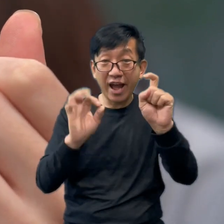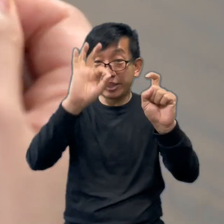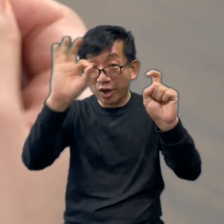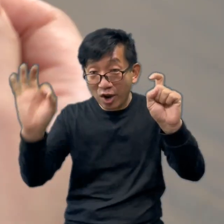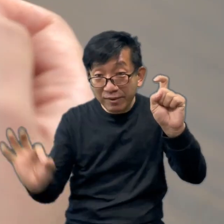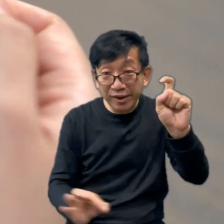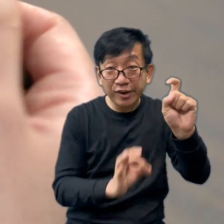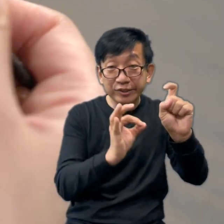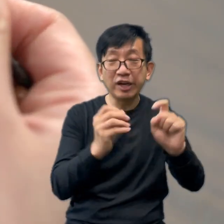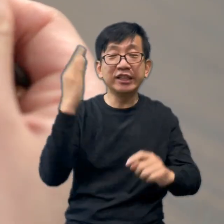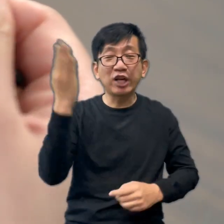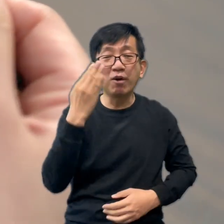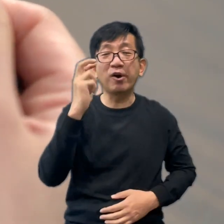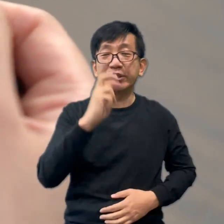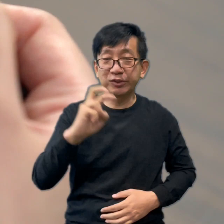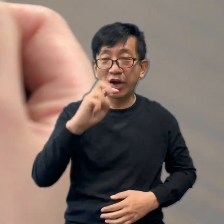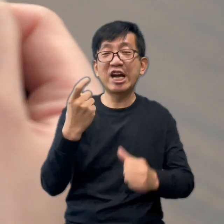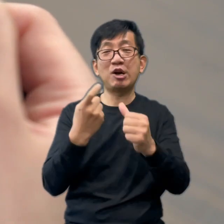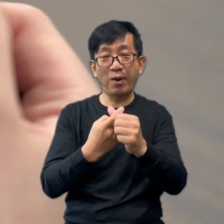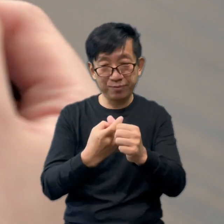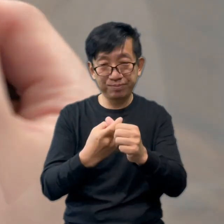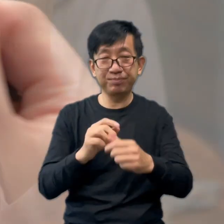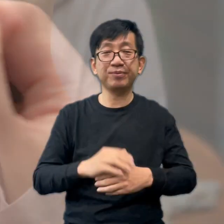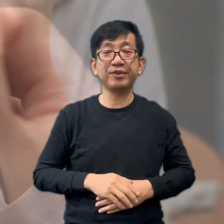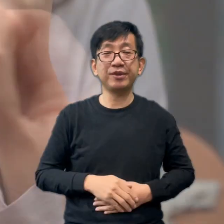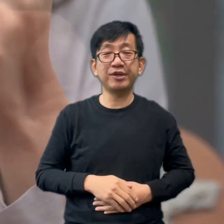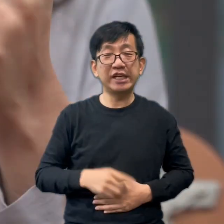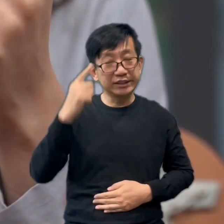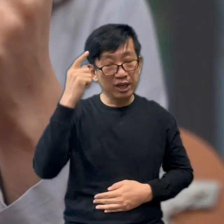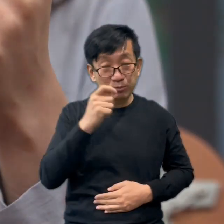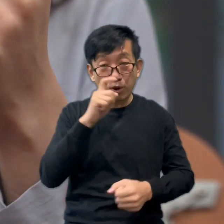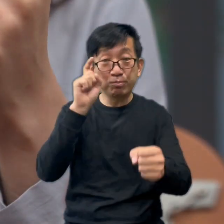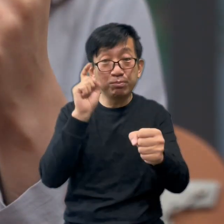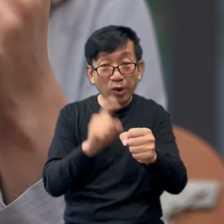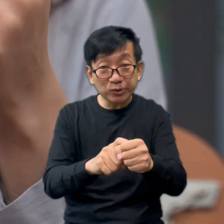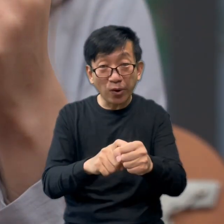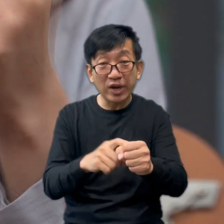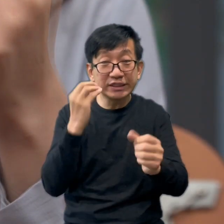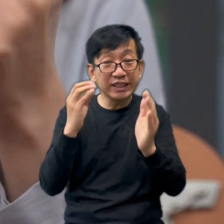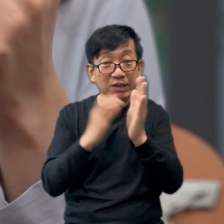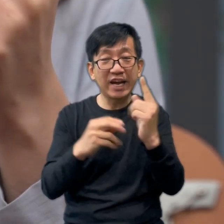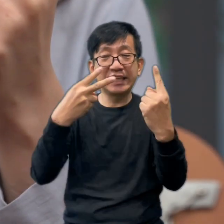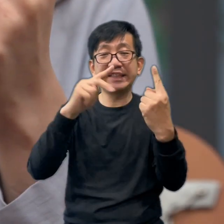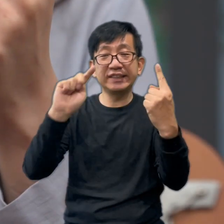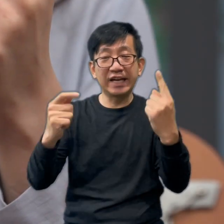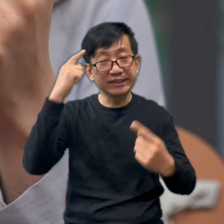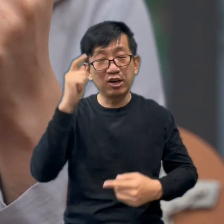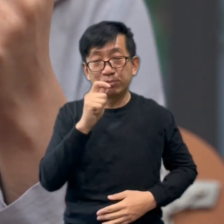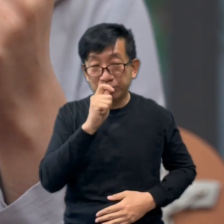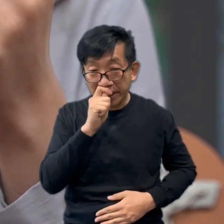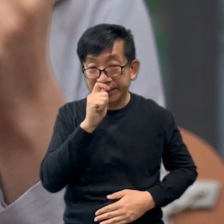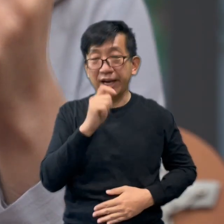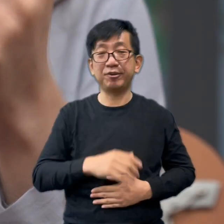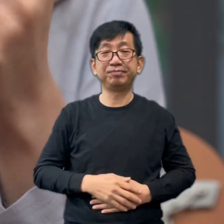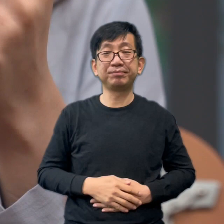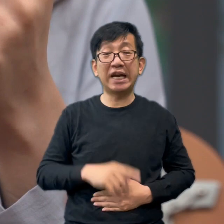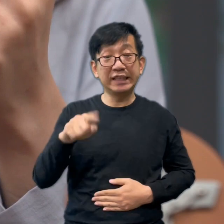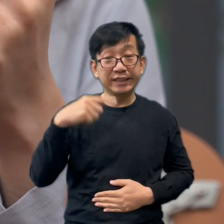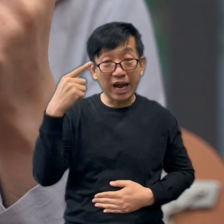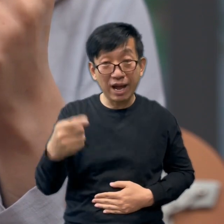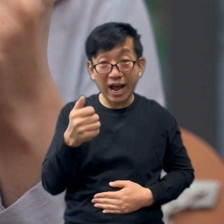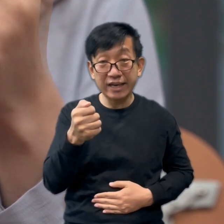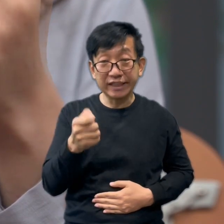그런 다음 묵주알 10개를 넘기면서 성모송 10번을 하며 묵상하기로 한 신비의 일단을